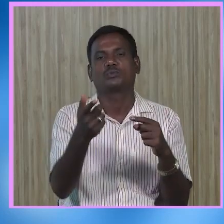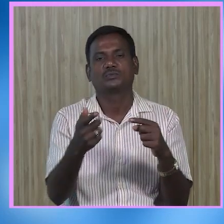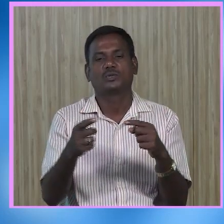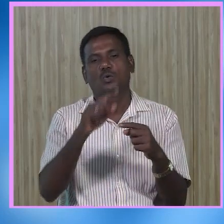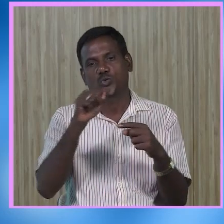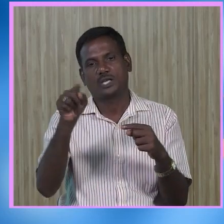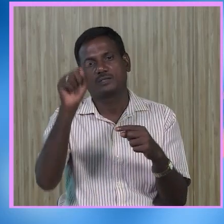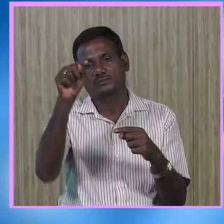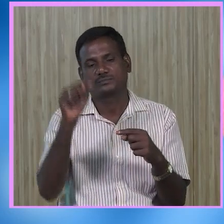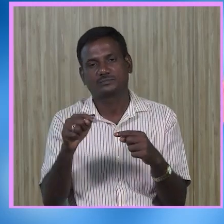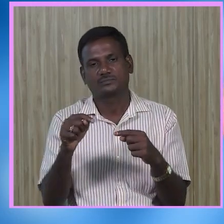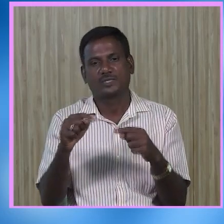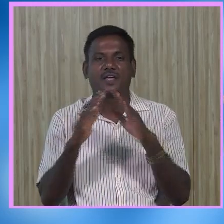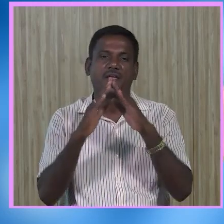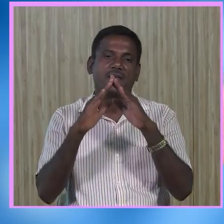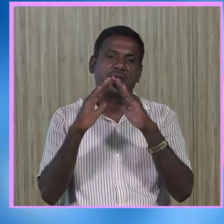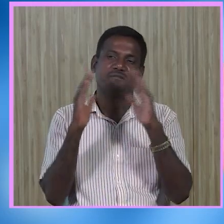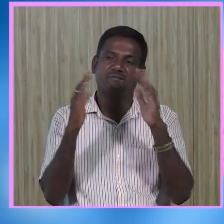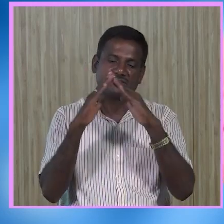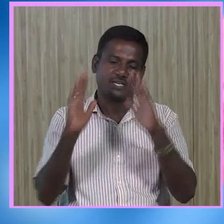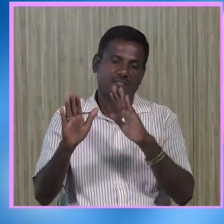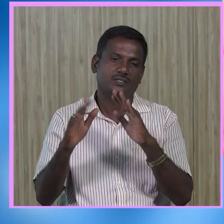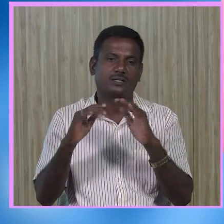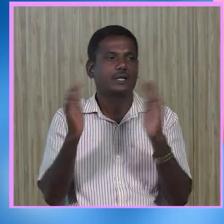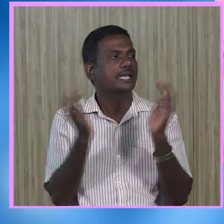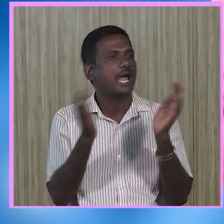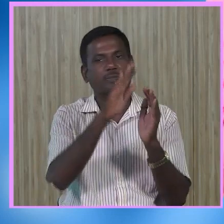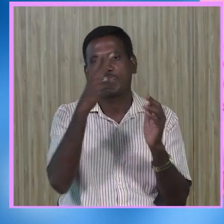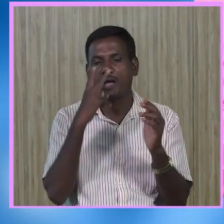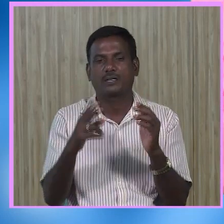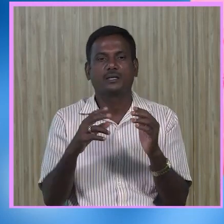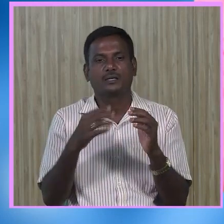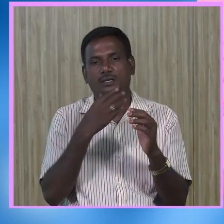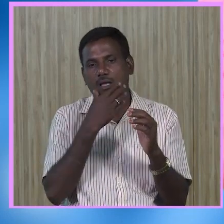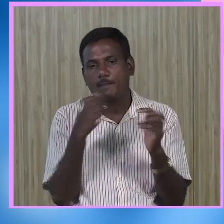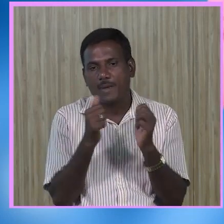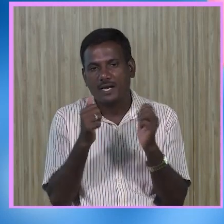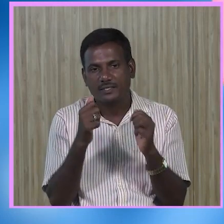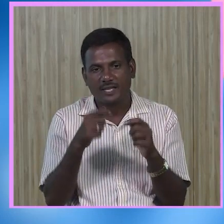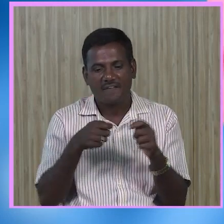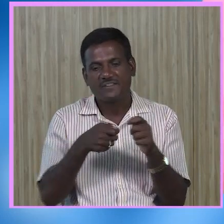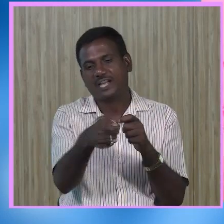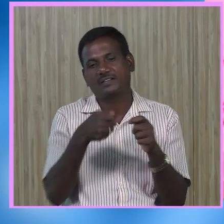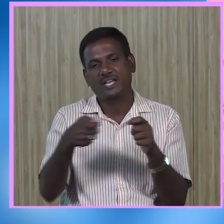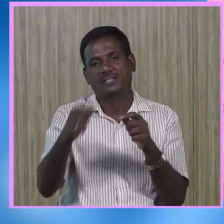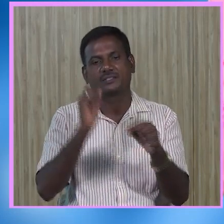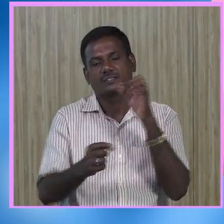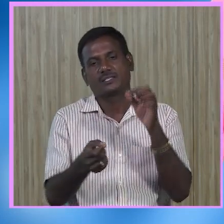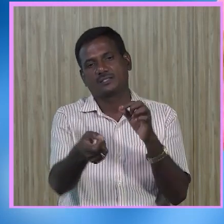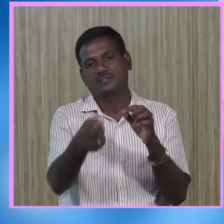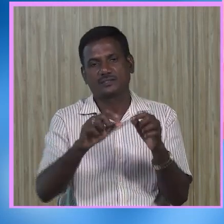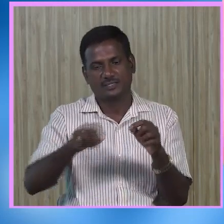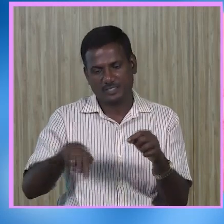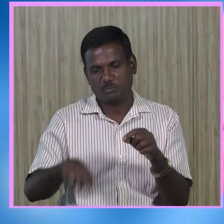இப்போ உதாரணத்துக்கு சொல்கிறேன்னே, நம்ம வீடுகளில் கிராமத்தில் பார்க்கலாம், நம்ம அம்மா பாட்டியெல்லாம் சமைக்கும்போது விறகு அடுப்பு வச்சு சமைப்பாங்க. இப்போ